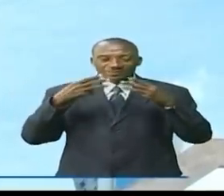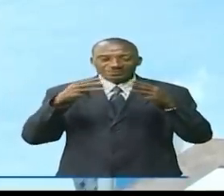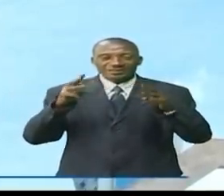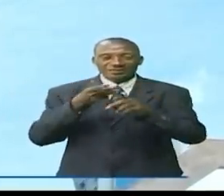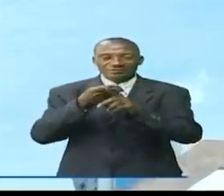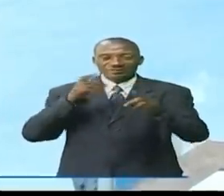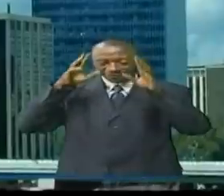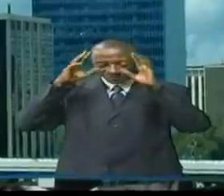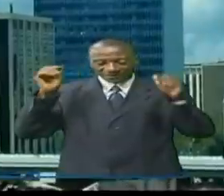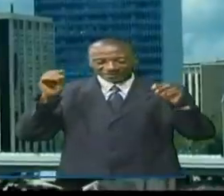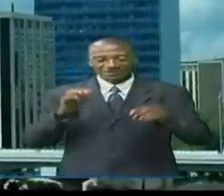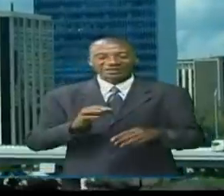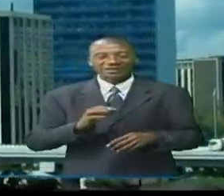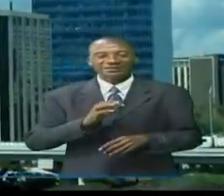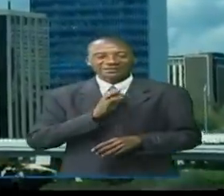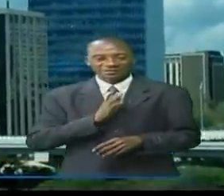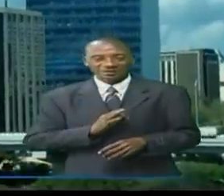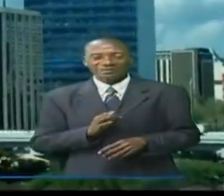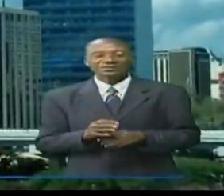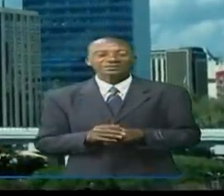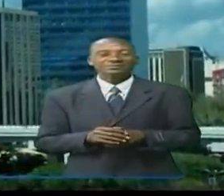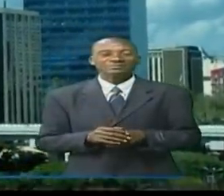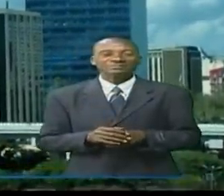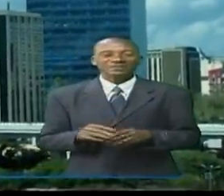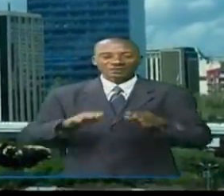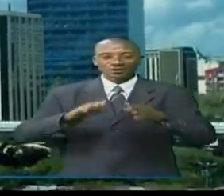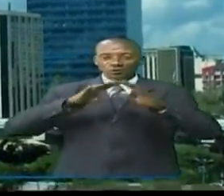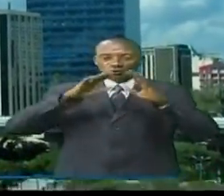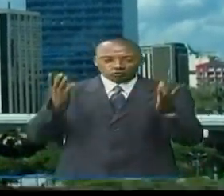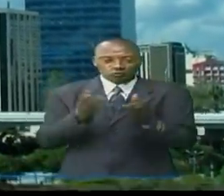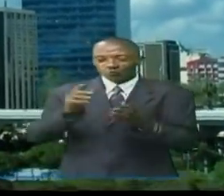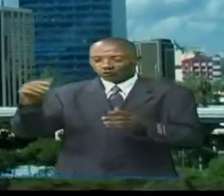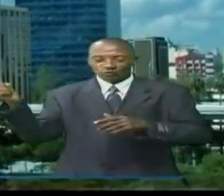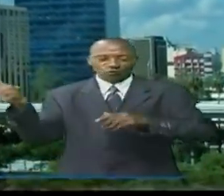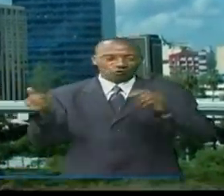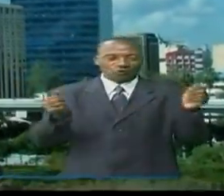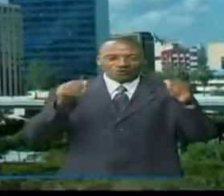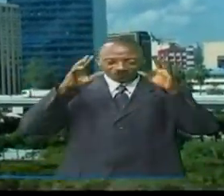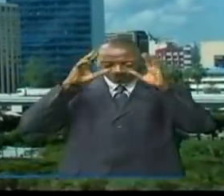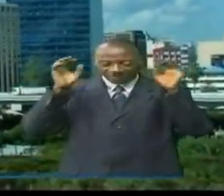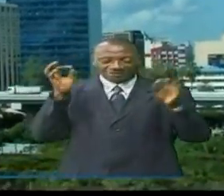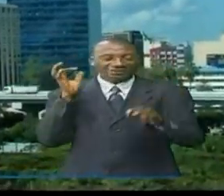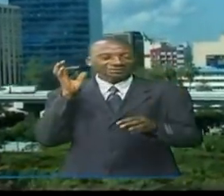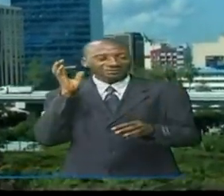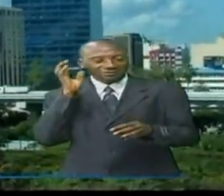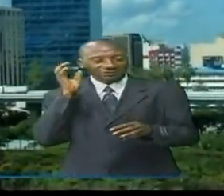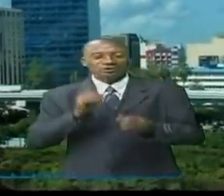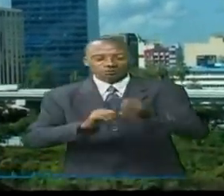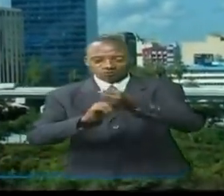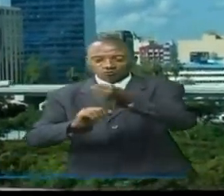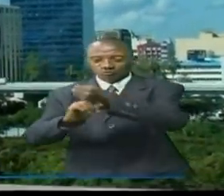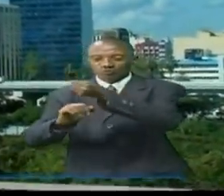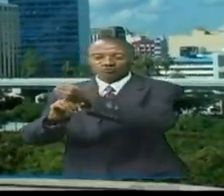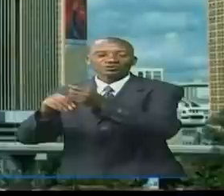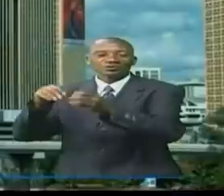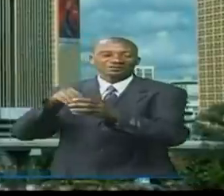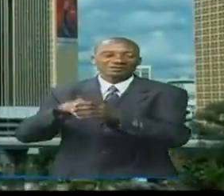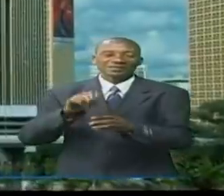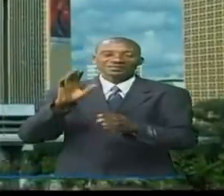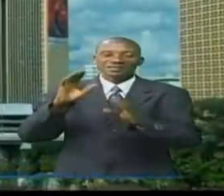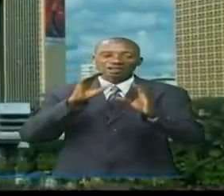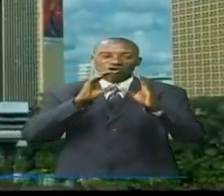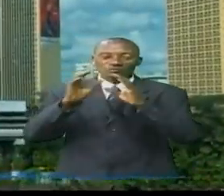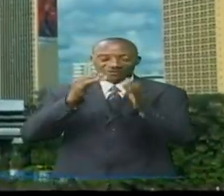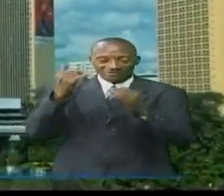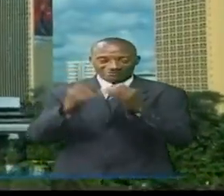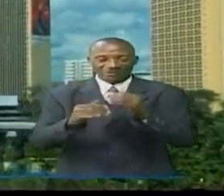Tshisekedi, un message soutenu par tous les cinq chefs d'État de la région à travers leur communiqué. Après le